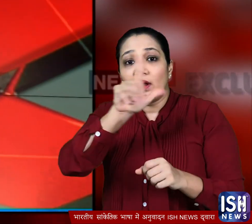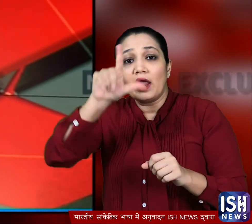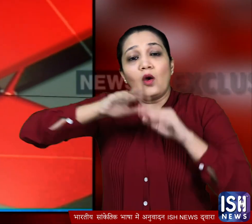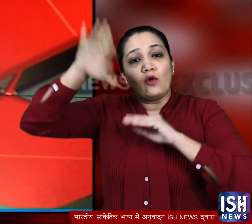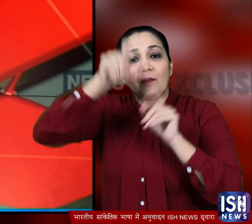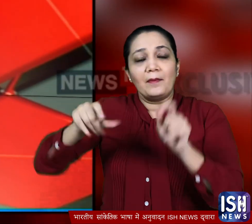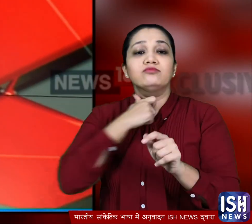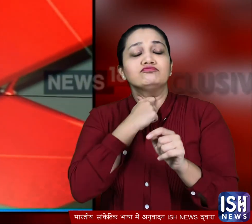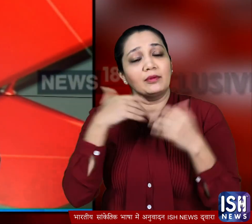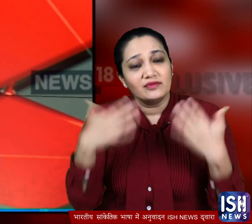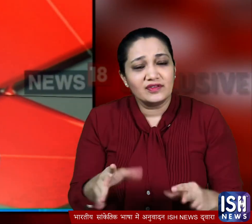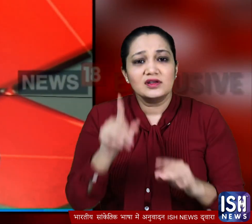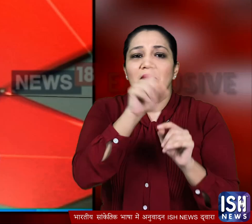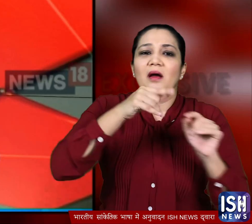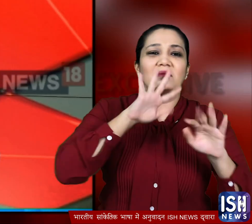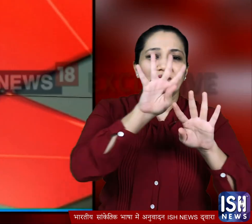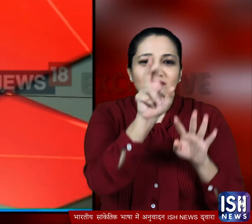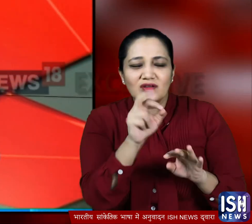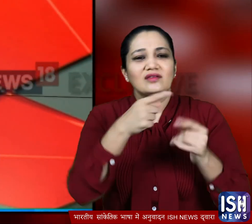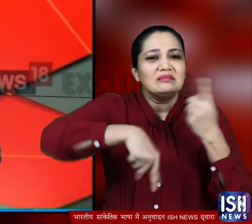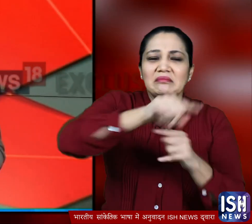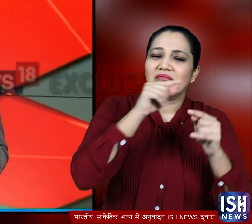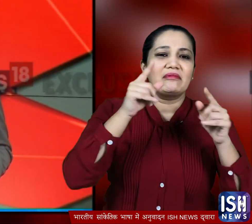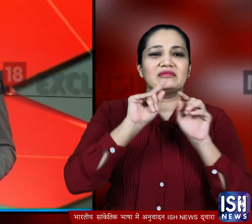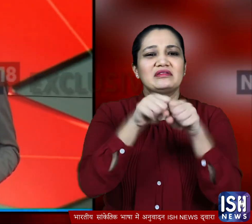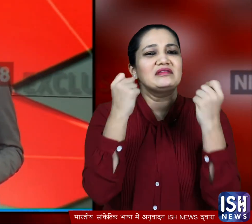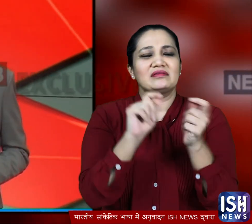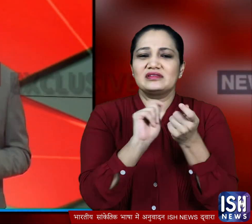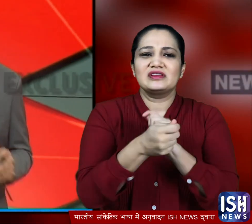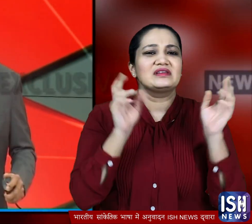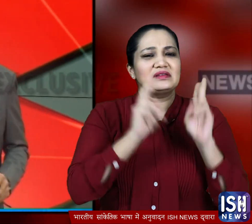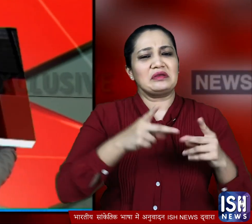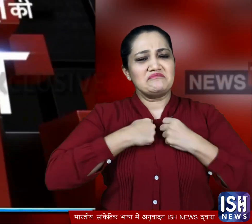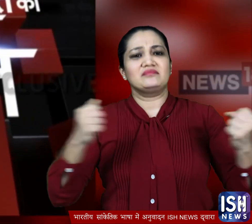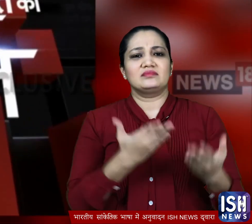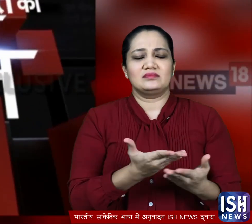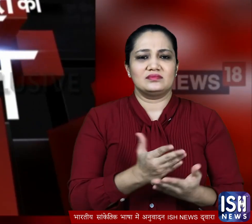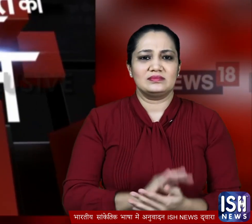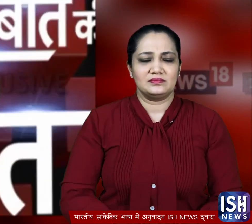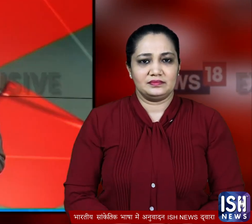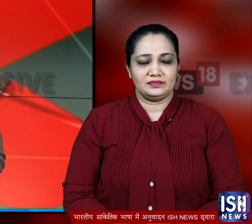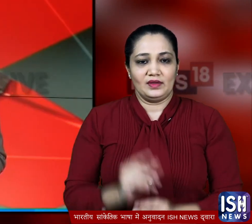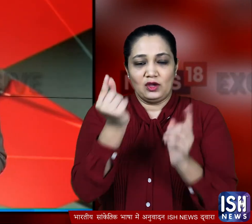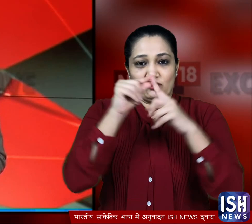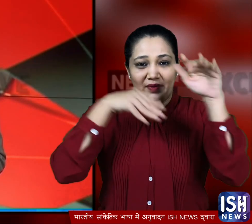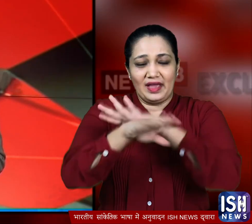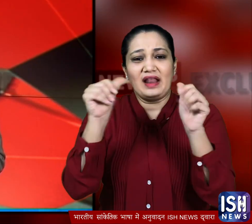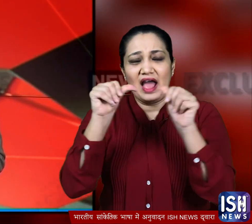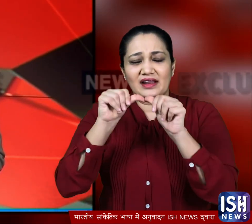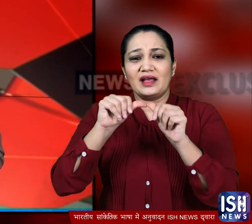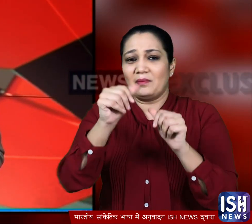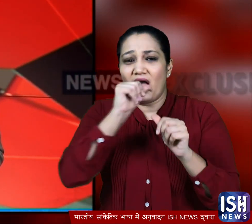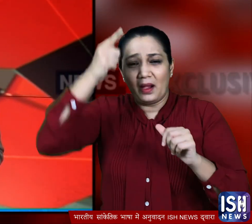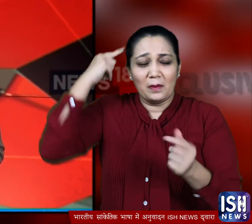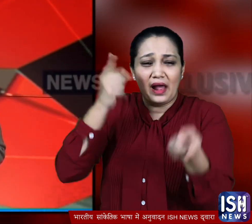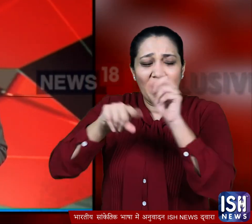ली थी। लेकिन उससे गुंडे बदमाशों पर कोई फर्क नहीं पड़ा, बल्कि वो और दुस्साहसी हो। उत्तर प्रदेश के अलीगढ़ से